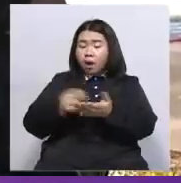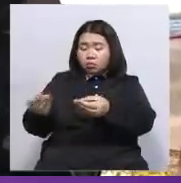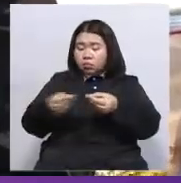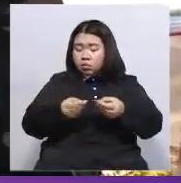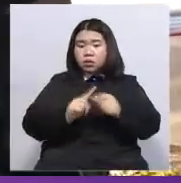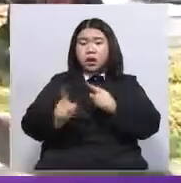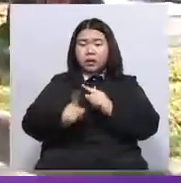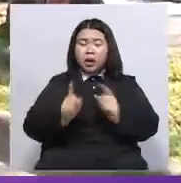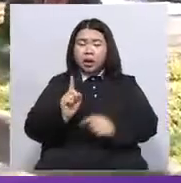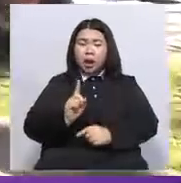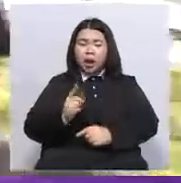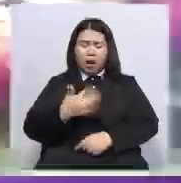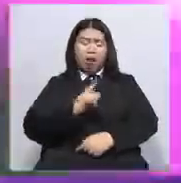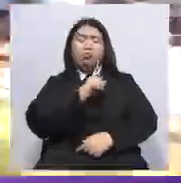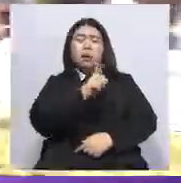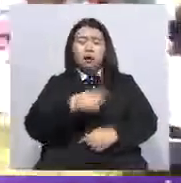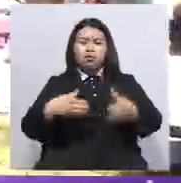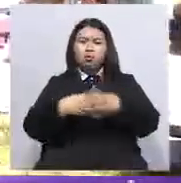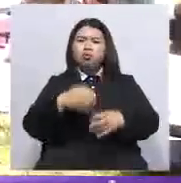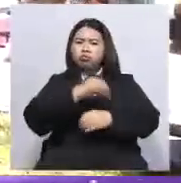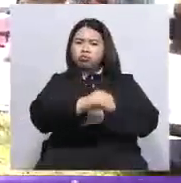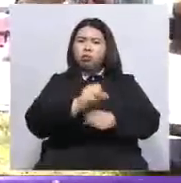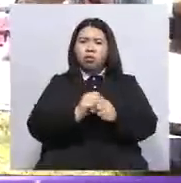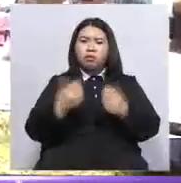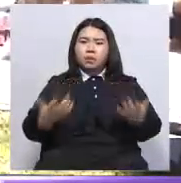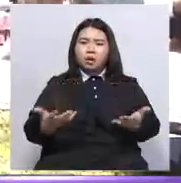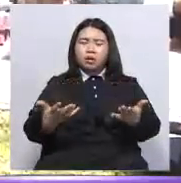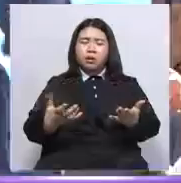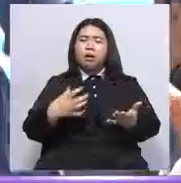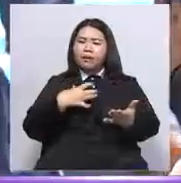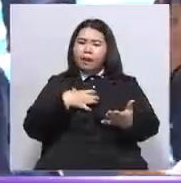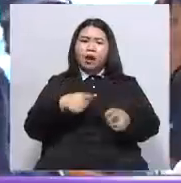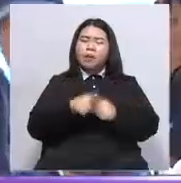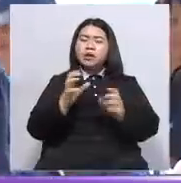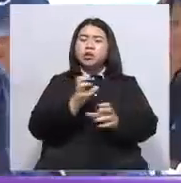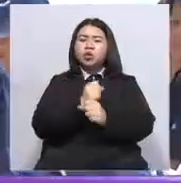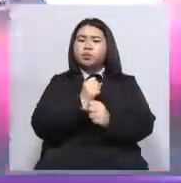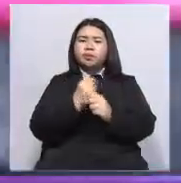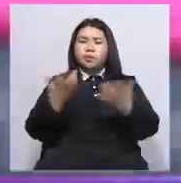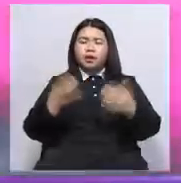างหลังจากนี้ค่ะทางกลุ่มพี่น้องเกษตรกรจะดำเนินการยังไงคะเพื่อให้ได้ข้อยุตินะคะ